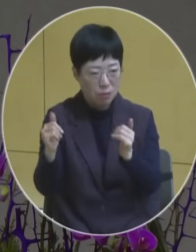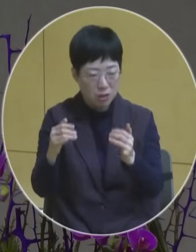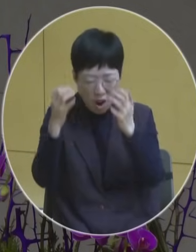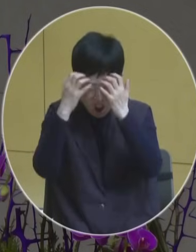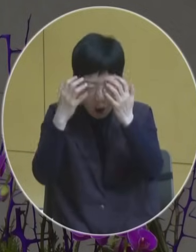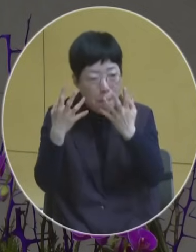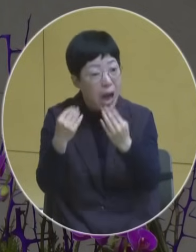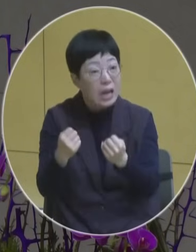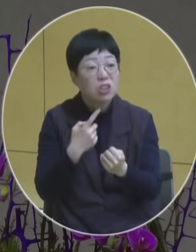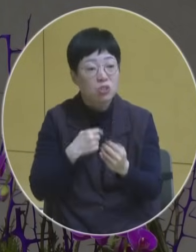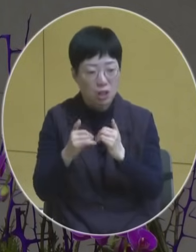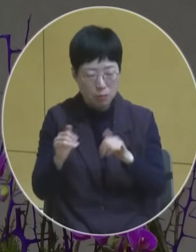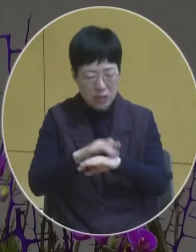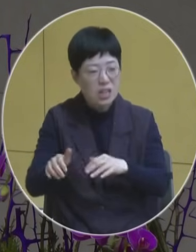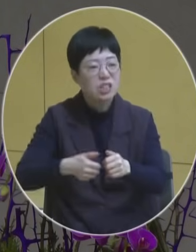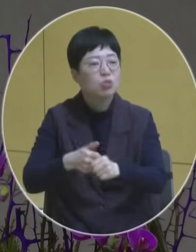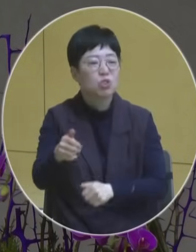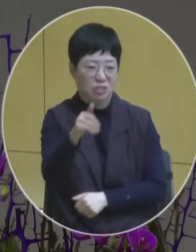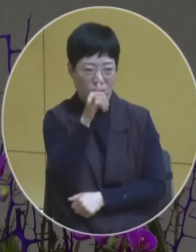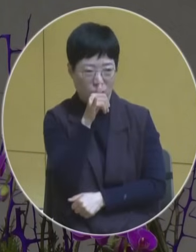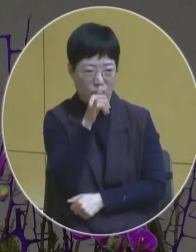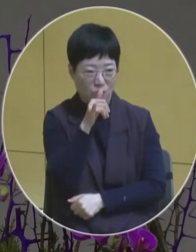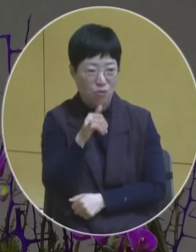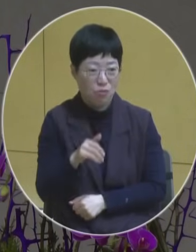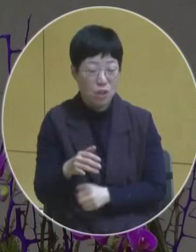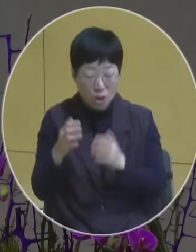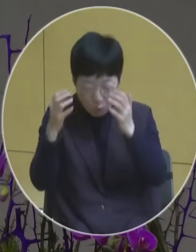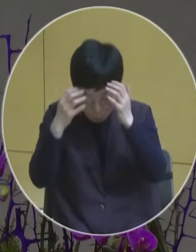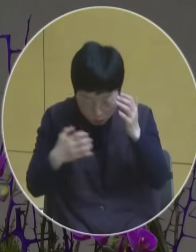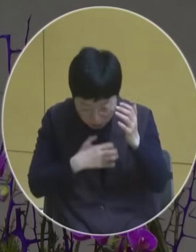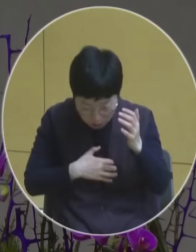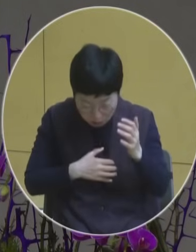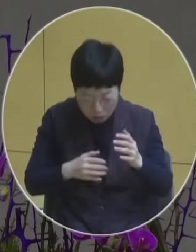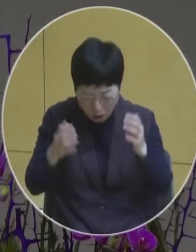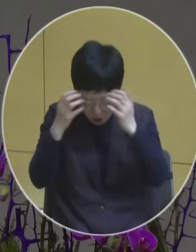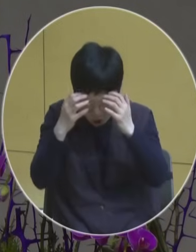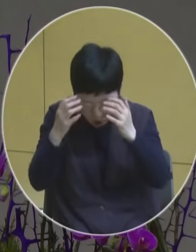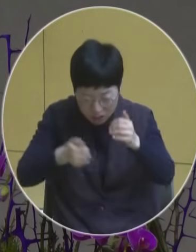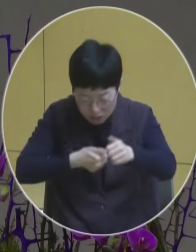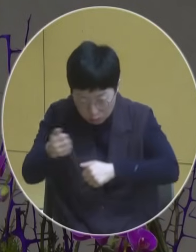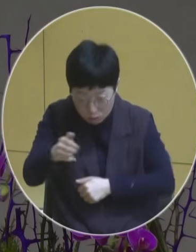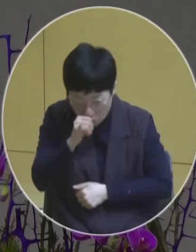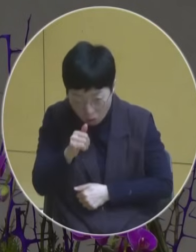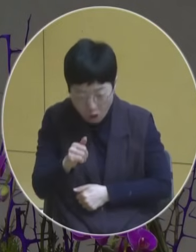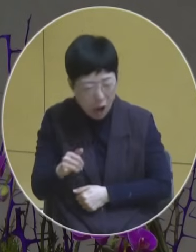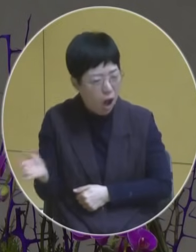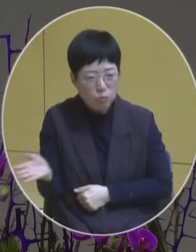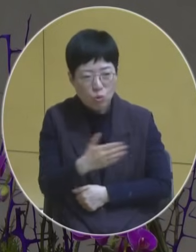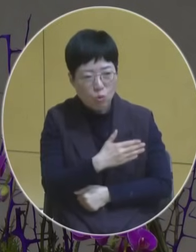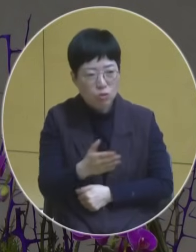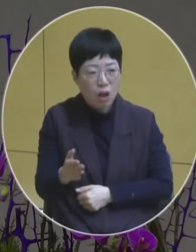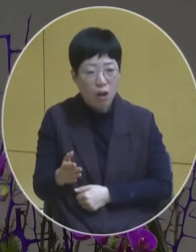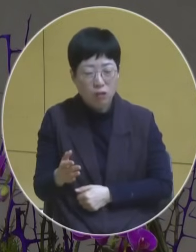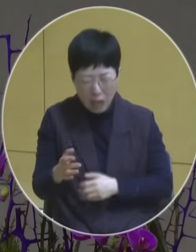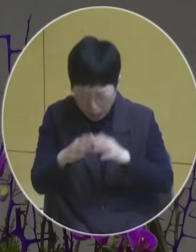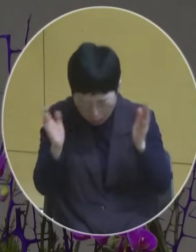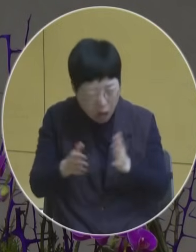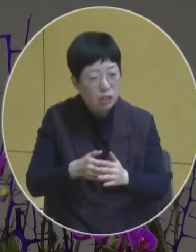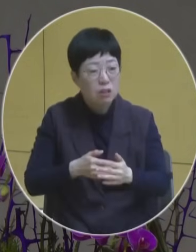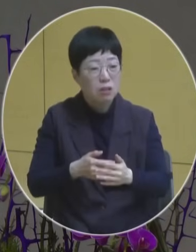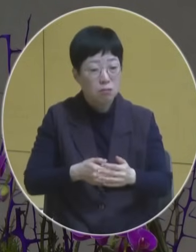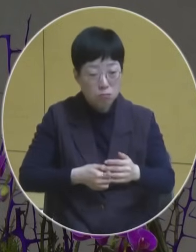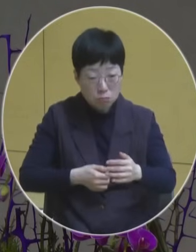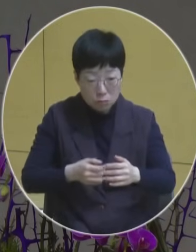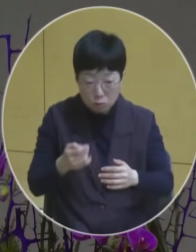견디기 힘들고 고통스러운 일들이 찾아올 때가 있습니다. 고난과 시련을 피해갈 수 있는 인생이 있나요? 아무도 없어요, 여러분. 예수를